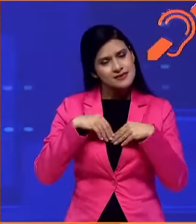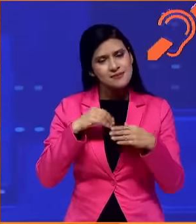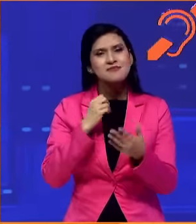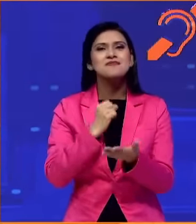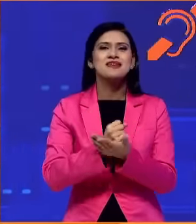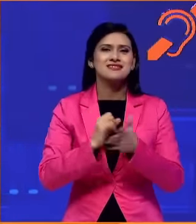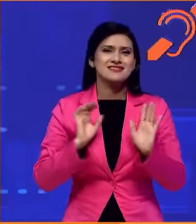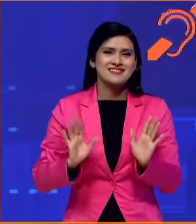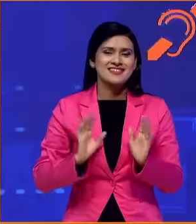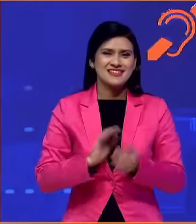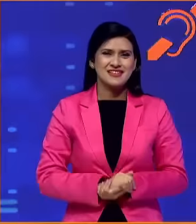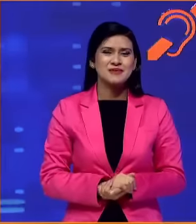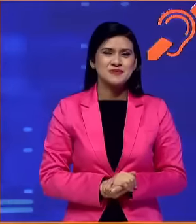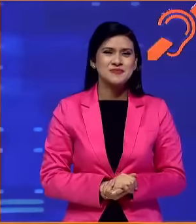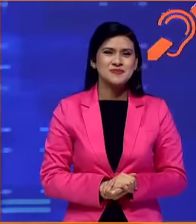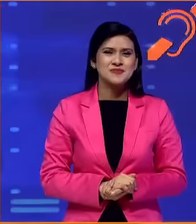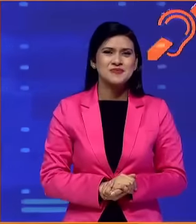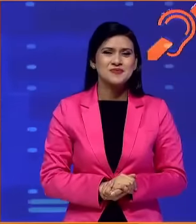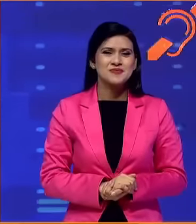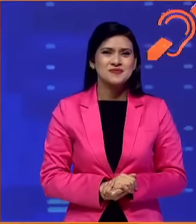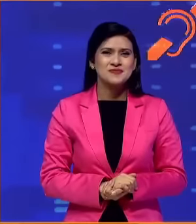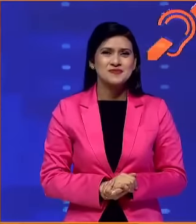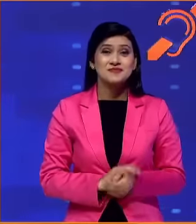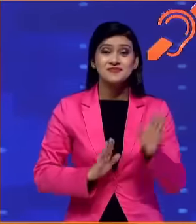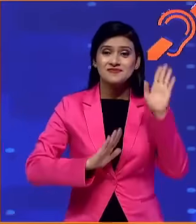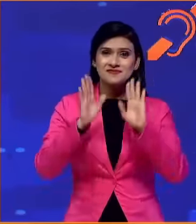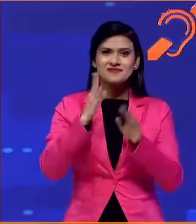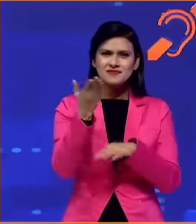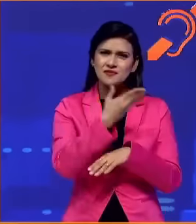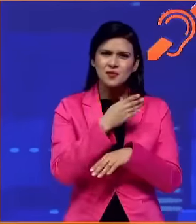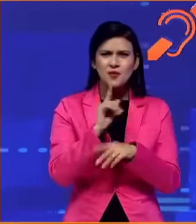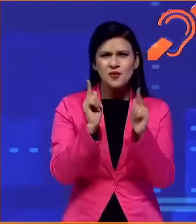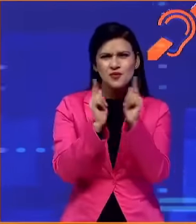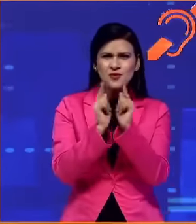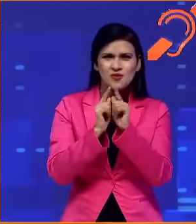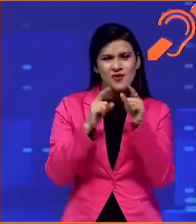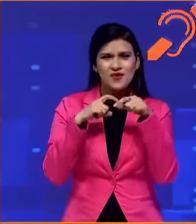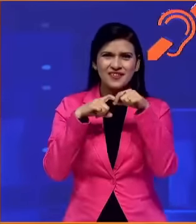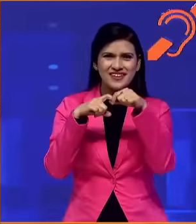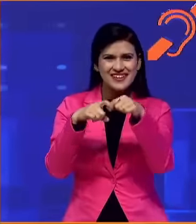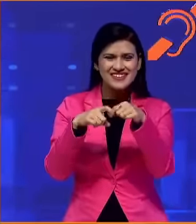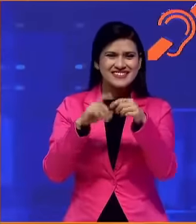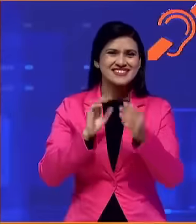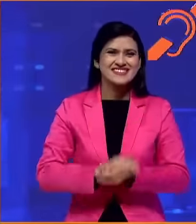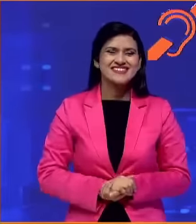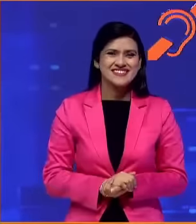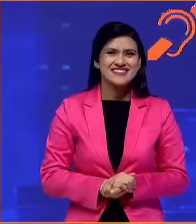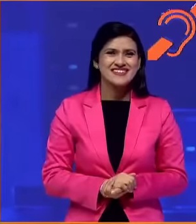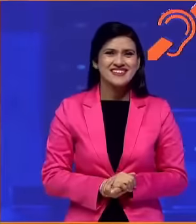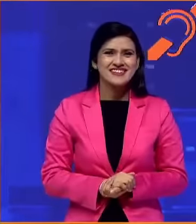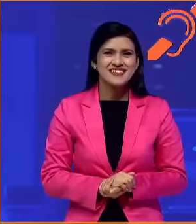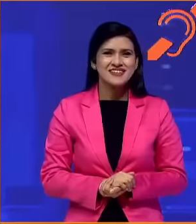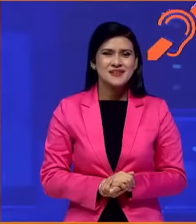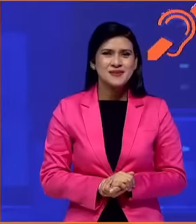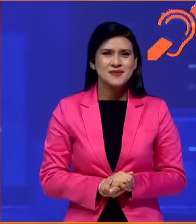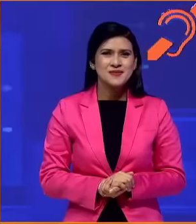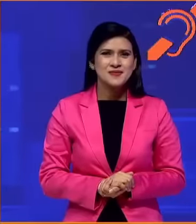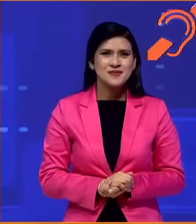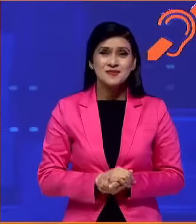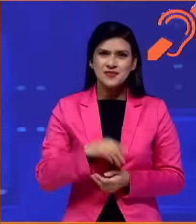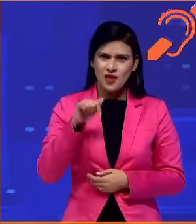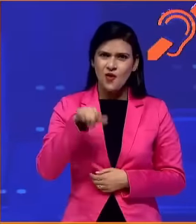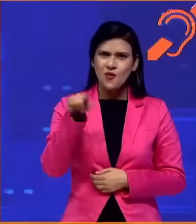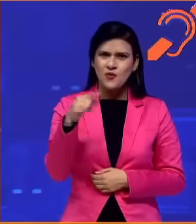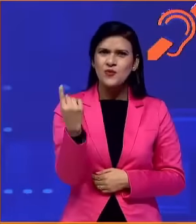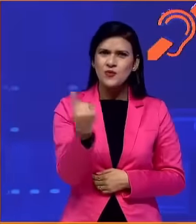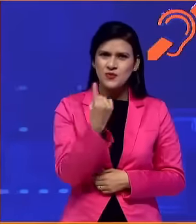बातकही। आपने बहुत अच्छी बात कही। महोदय,माहौलकाफी गंभीरहोगयाहै,इसलिएमैंआपसेएकहल्का-फुल्का सवालपूछनाचाहताहूँ:हमनेसुनाहैकिआप इनदिनोंअविवाहित